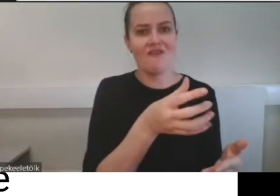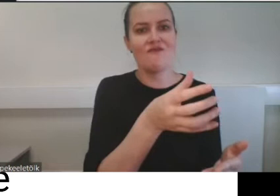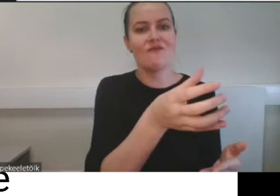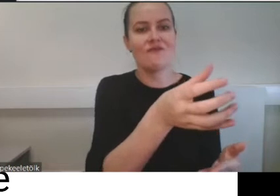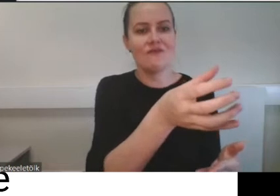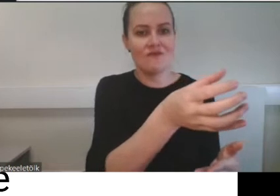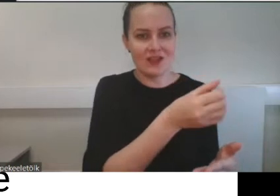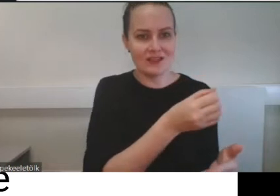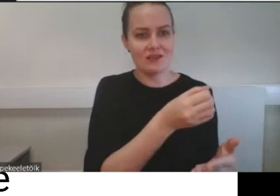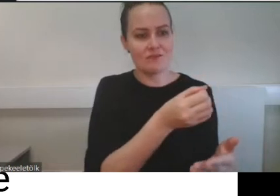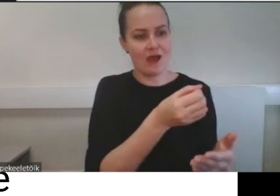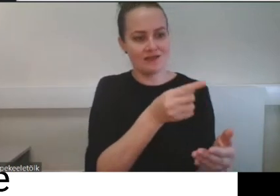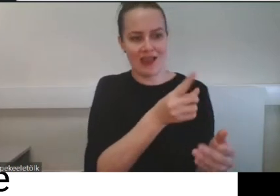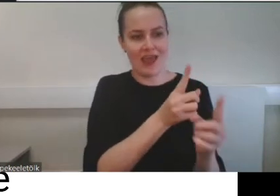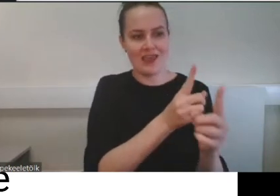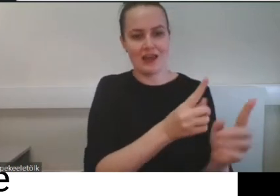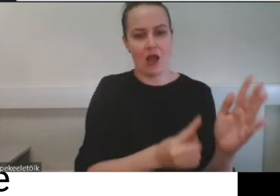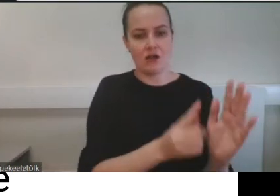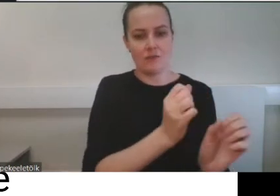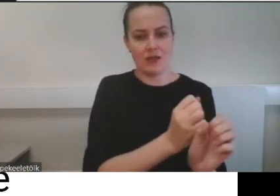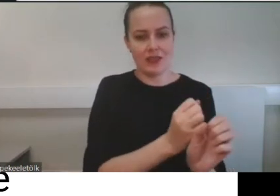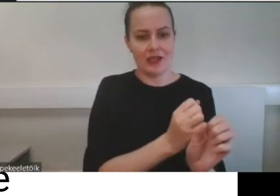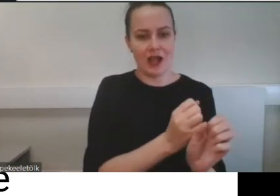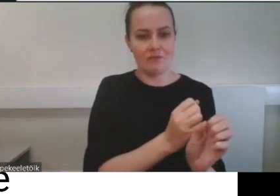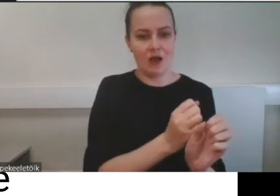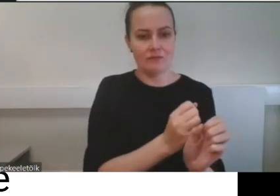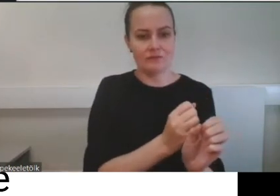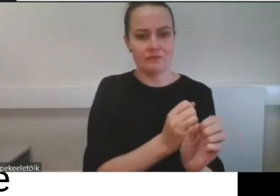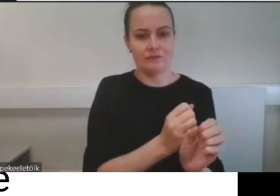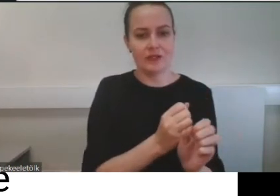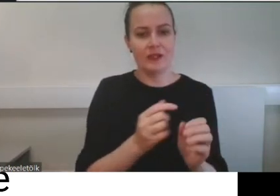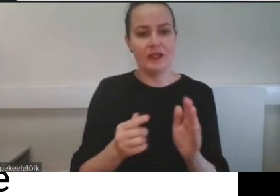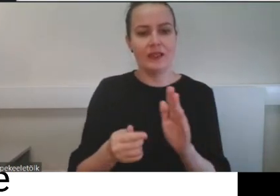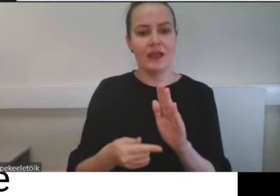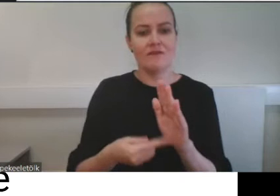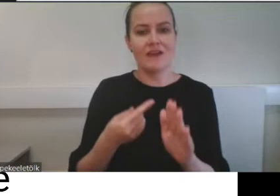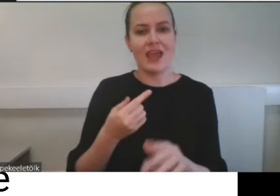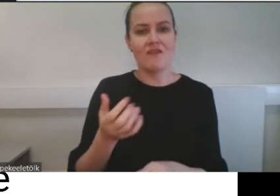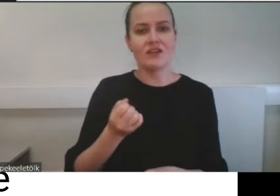ei õnnestunud seda kordusuuringut enam hankena nagu läbi viia.